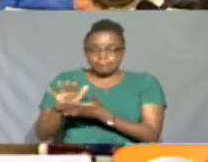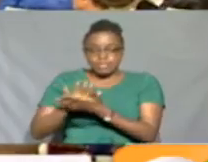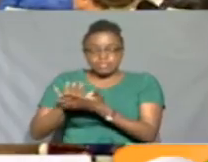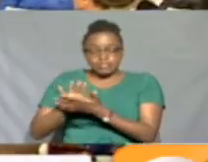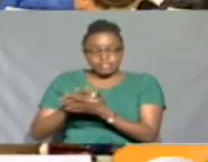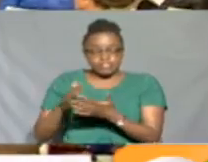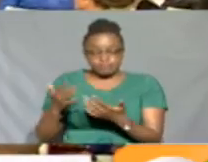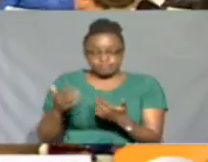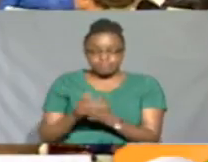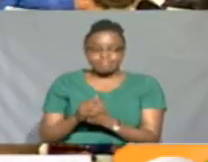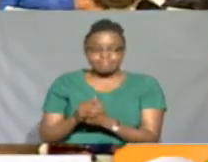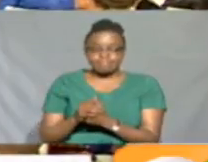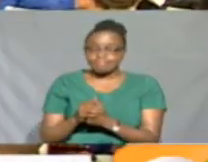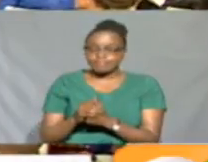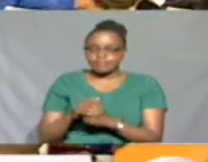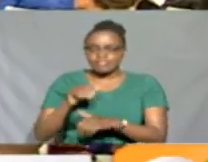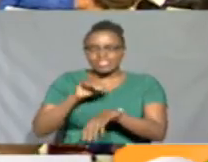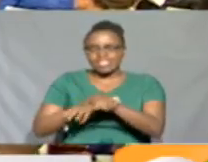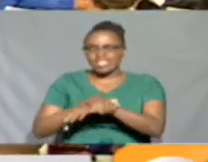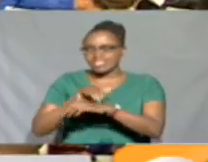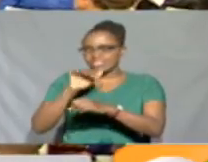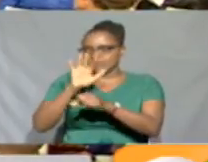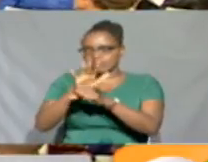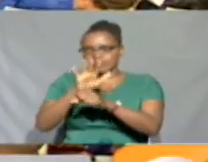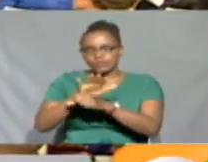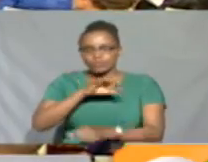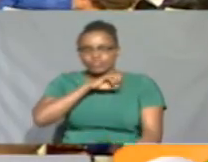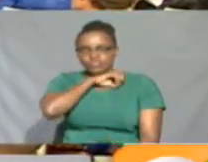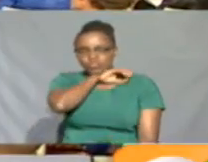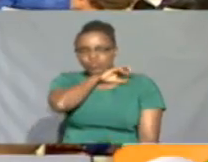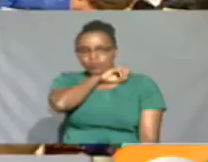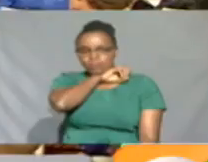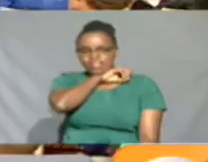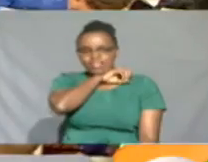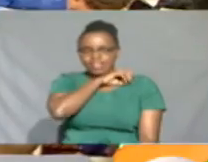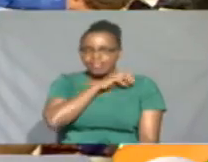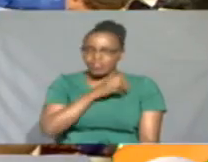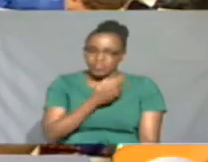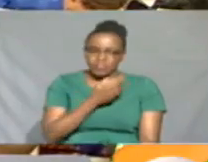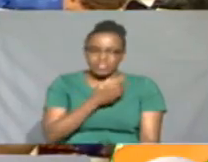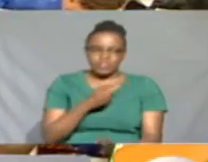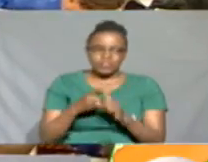Basically we have received so many complaints time